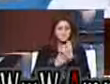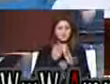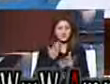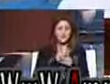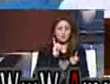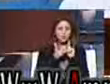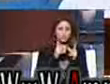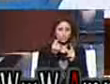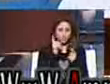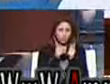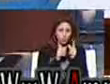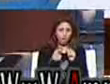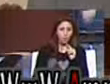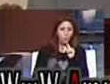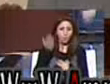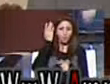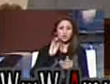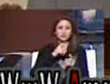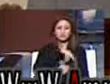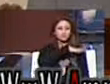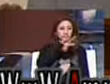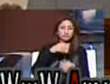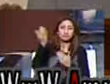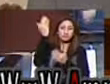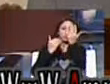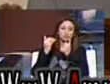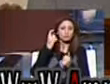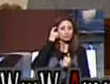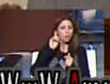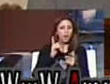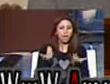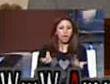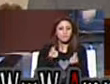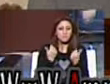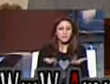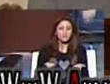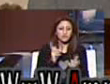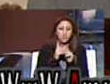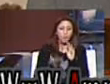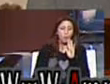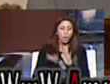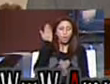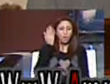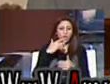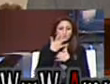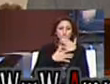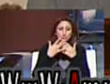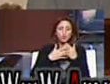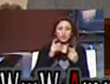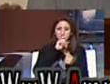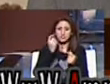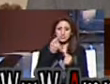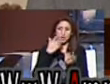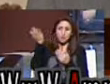يعني بتبقى ناقصه جدا وما فيش حتى بدائل. وجينا نحسب الادويه اللي هي ناقصه في السوق المصري تبقى 150 في حدود